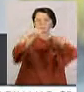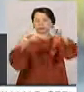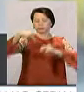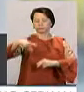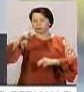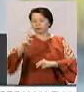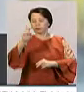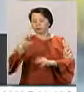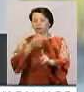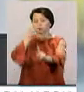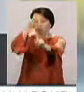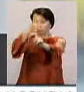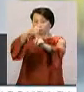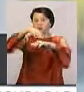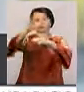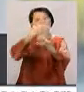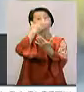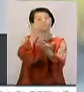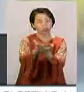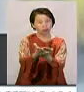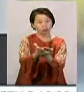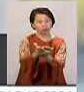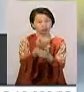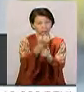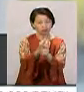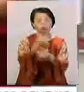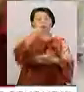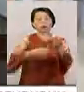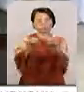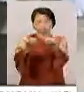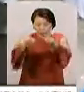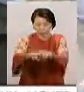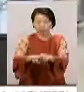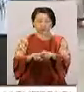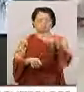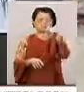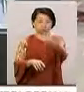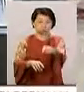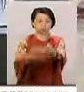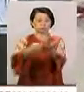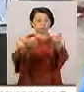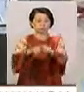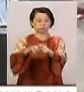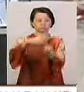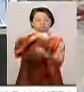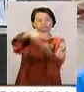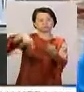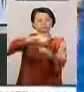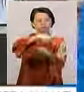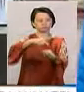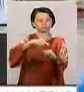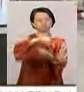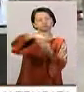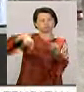PKR ke arah yang lebih baik lagi. Apa yang berlaku itu merupakan situasi